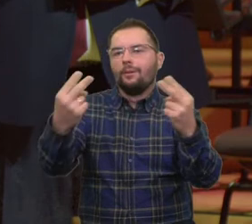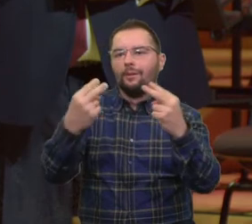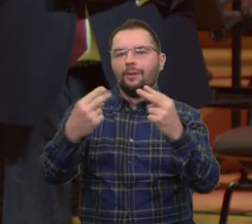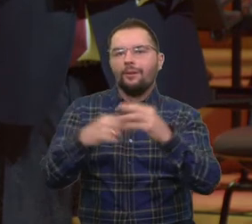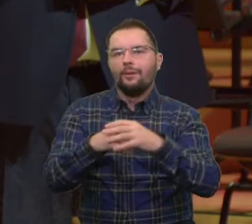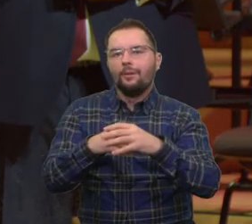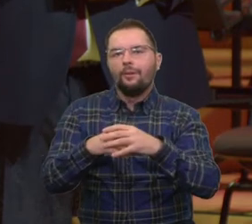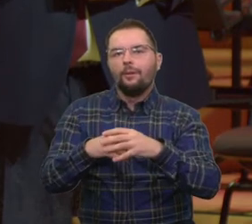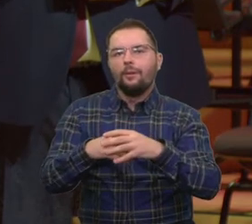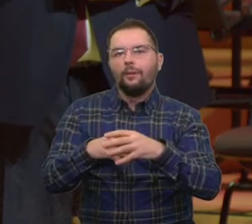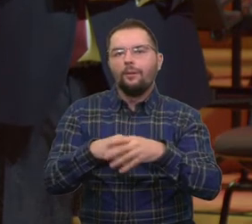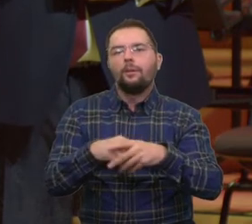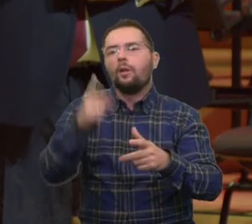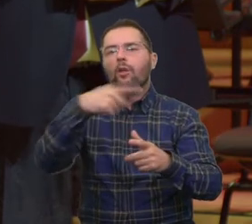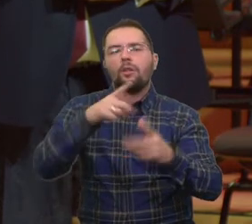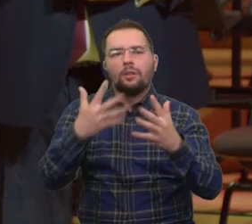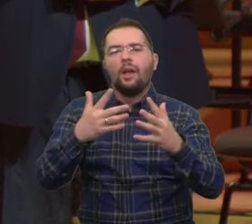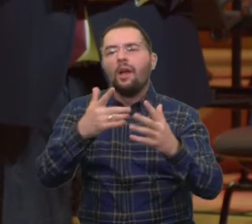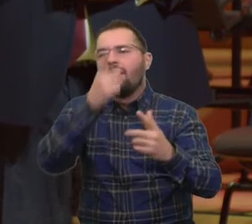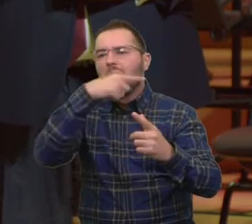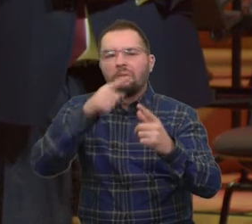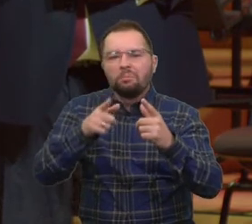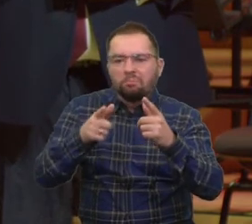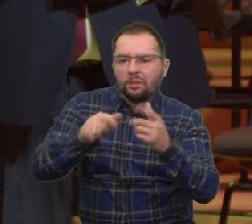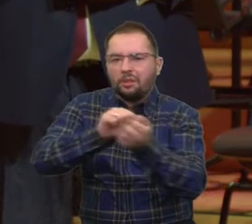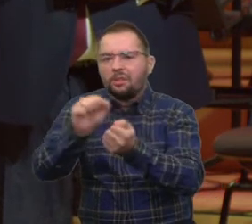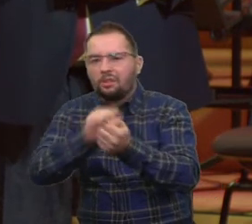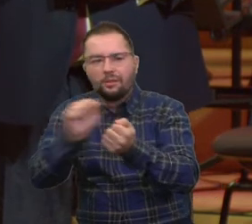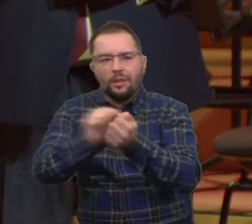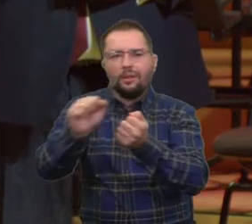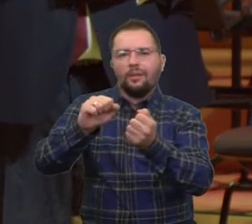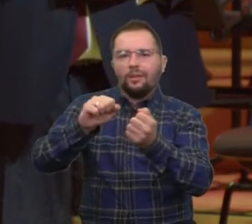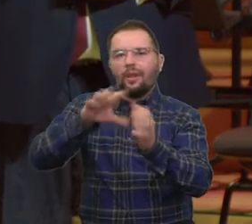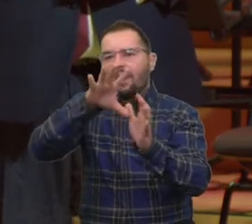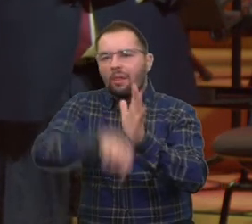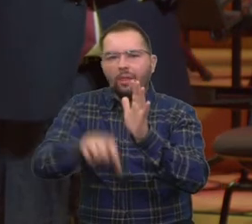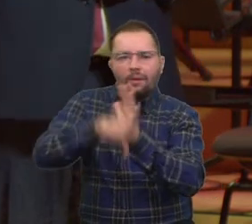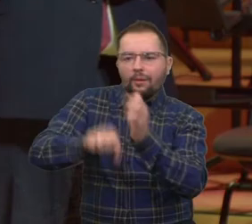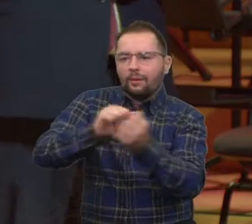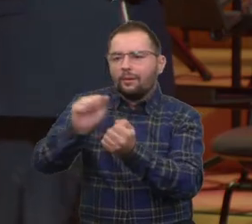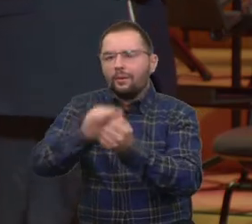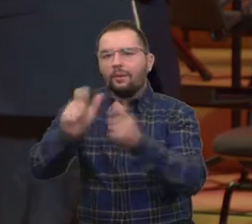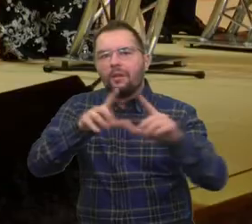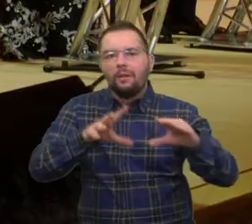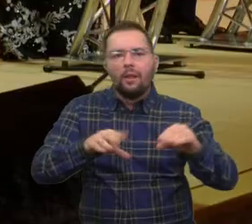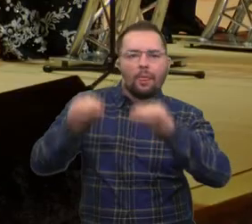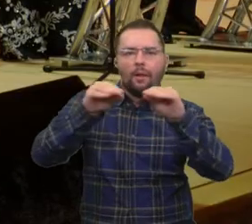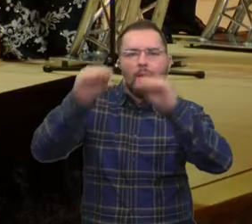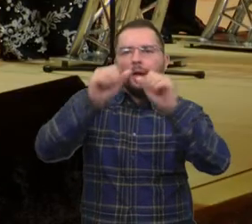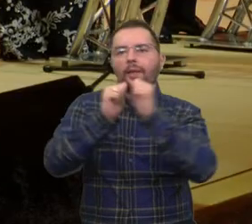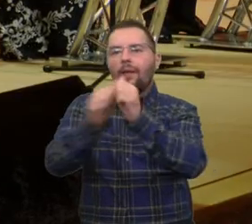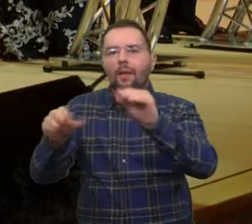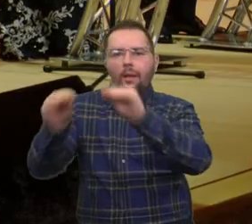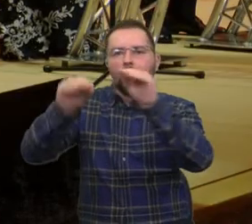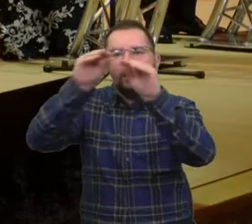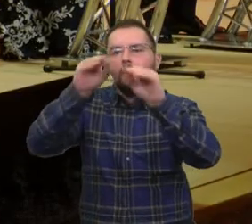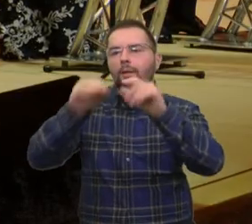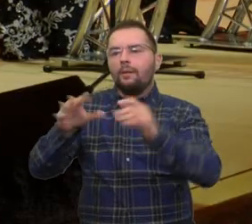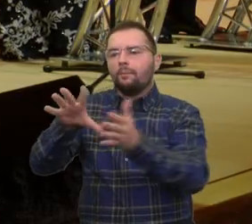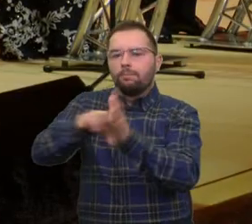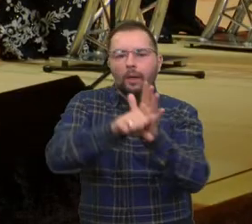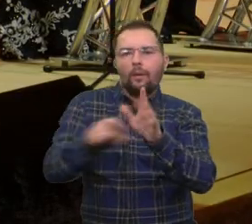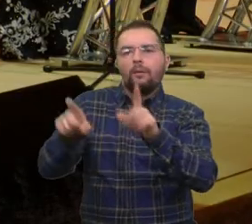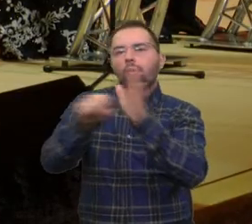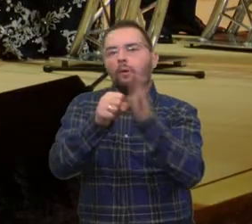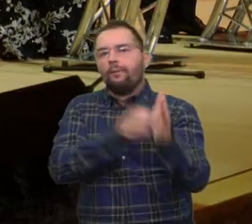a niektórzy mają zakusy na to, żeby to niszczyć, żeby to zabierać, żeby z powrotem przenosić kompetencje do Warszawy i musimy o zgrozo